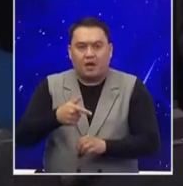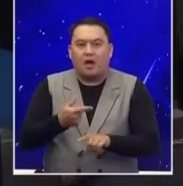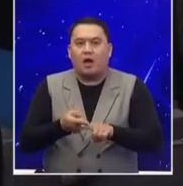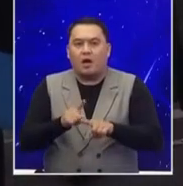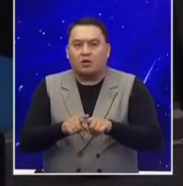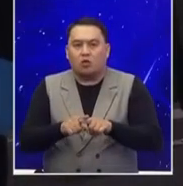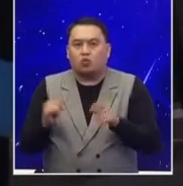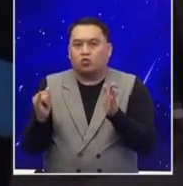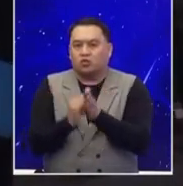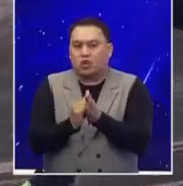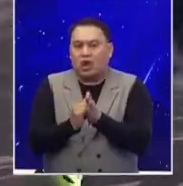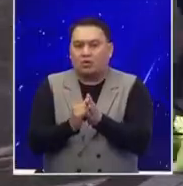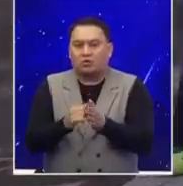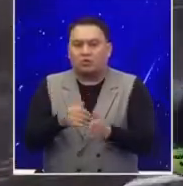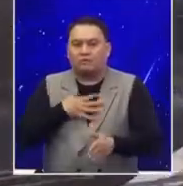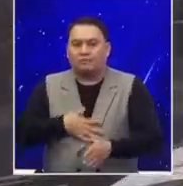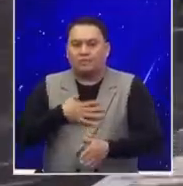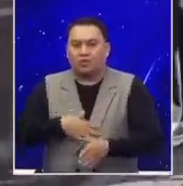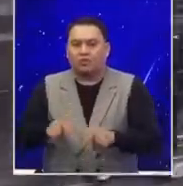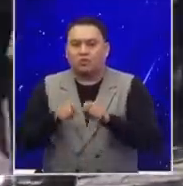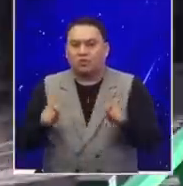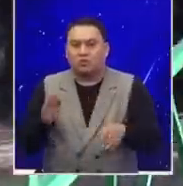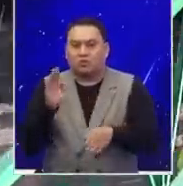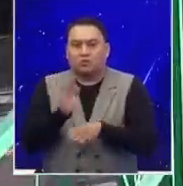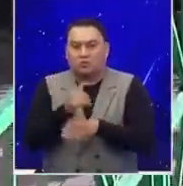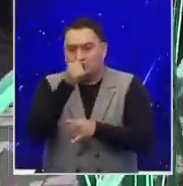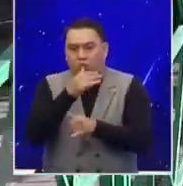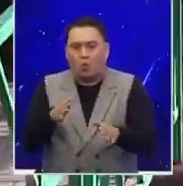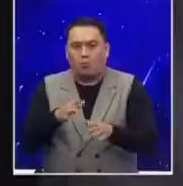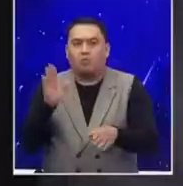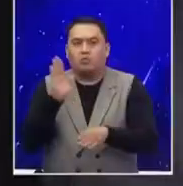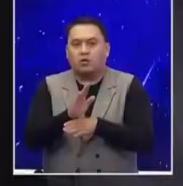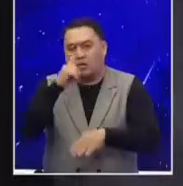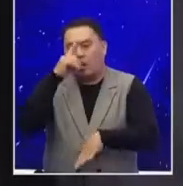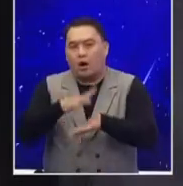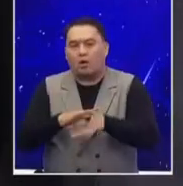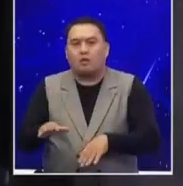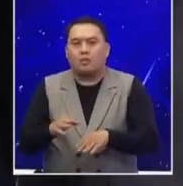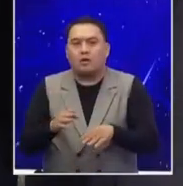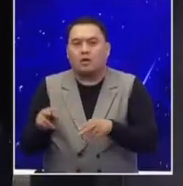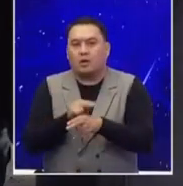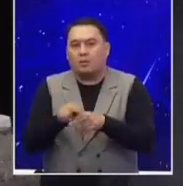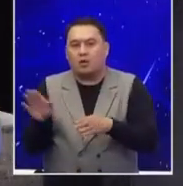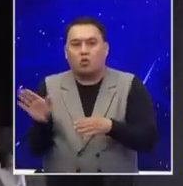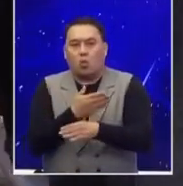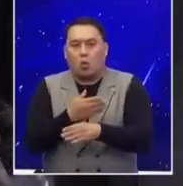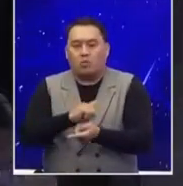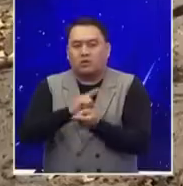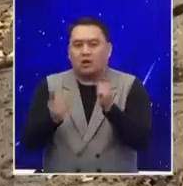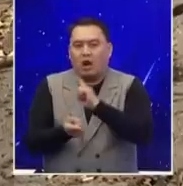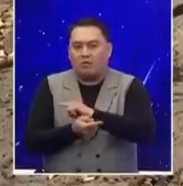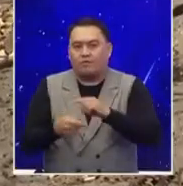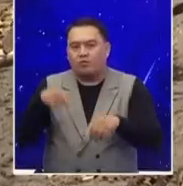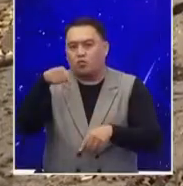Однако ее установка нецелесообразна. К тому же создает дополнительное неудобство. По поручению акима ограждение ждет демонтаж. Передел подрядчикам придется